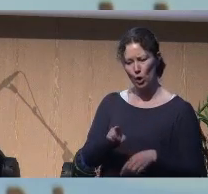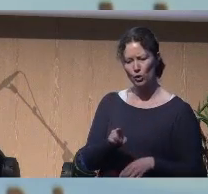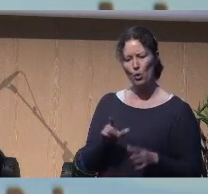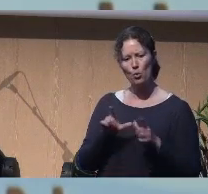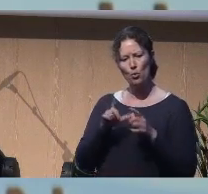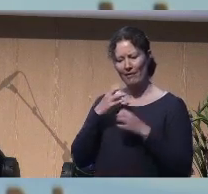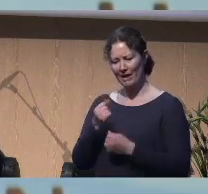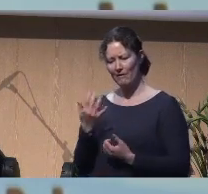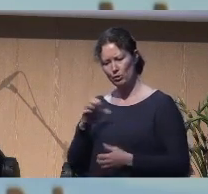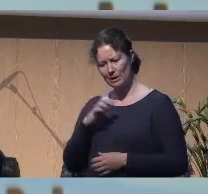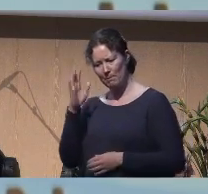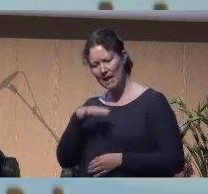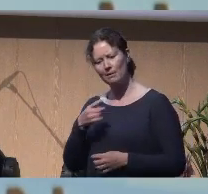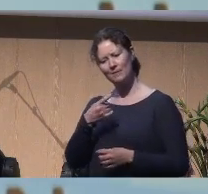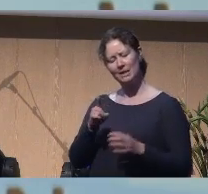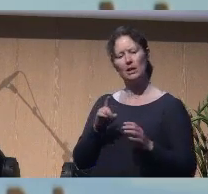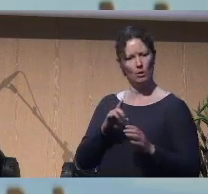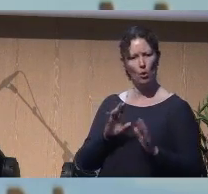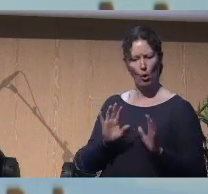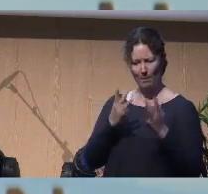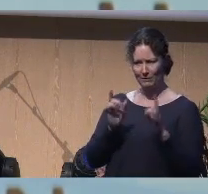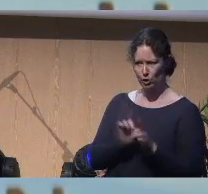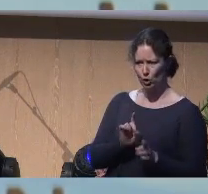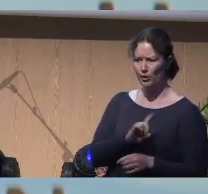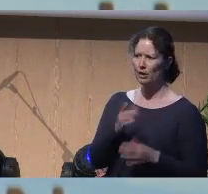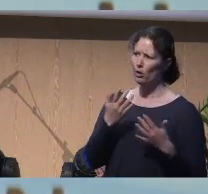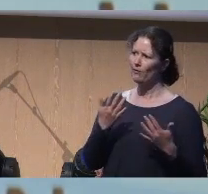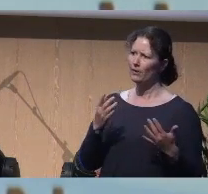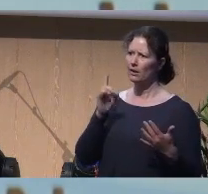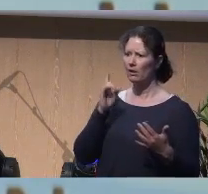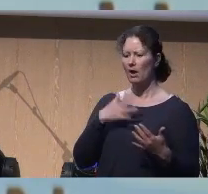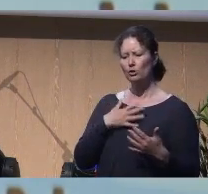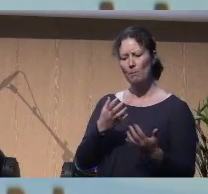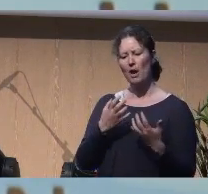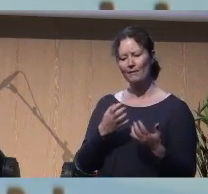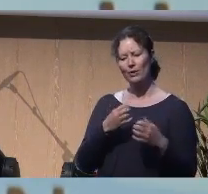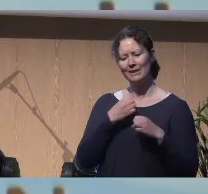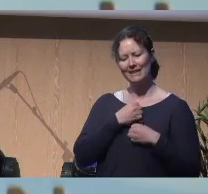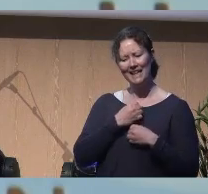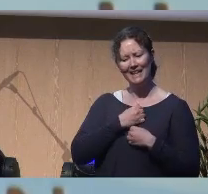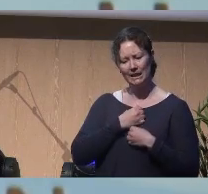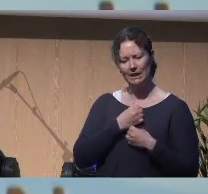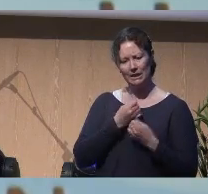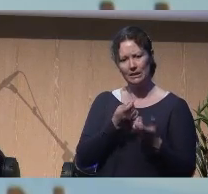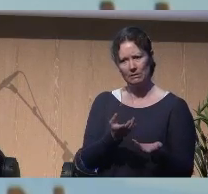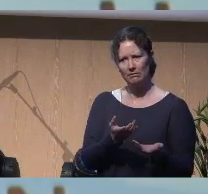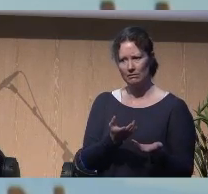var ment, men opplever det slik. De kan ofte ha en mangelfull tillit tilbake til